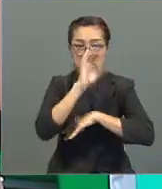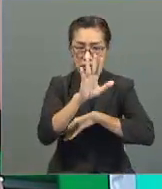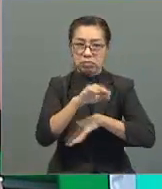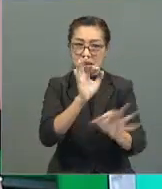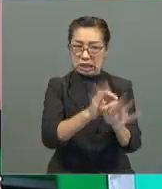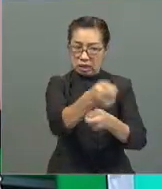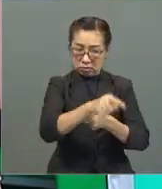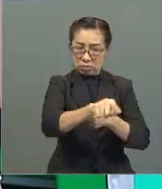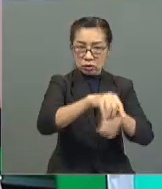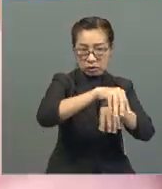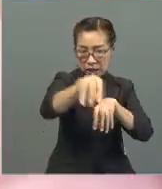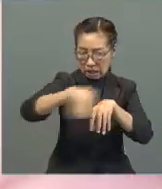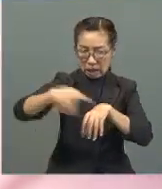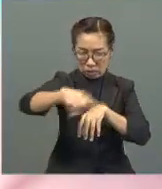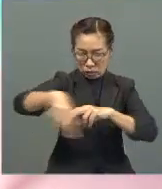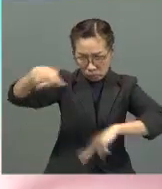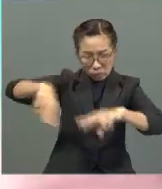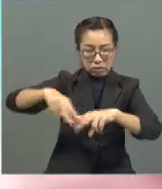คนคาดว่าตลอดทั้งวันจะมีเกษตรกรเดินทางมาขอตรวจสอบยอดเงินโอนและเบิกถอนเงินต่อเนื่องนายสิทธิ์พาณิชพงศ์ผู้ว่าราชการจังหวัดยะลากำชับให้ธ.ก.ส.ทุกสาขาเข้มงวดเรื่องการเว้นระยะห่างของประชาชนเพื่อลดความแออัดตามมาตรา